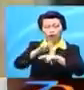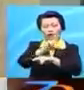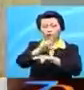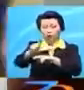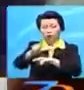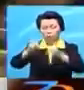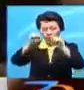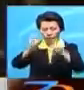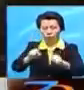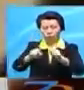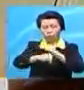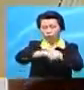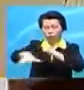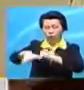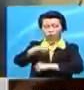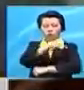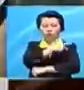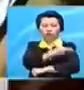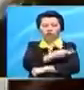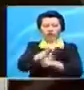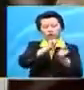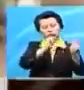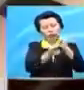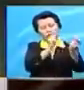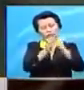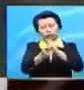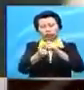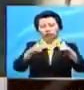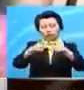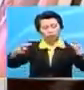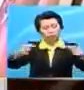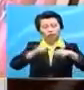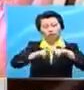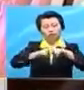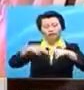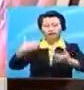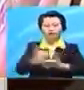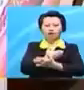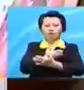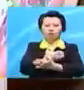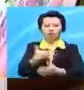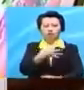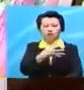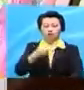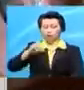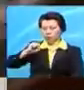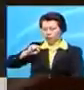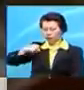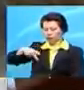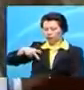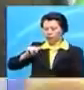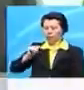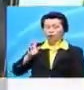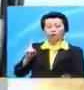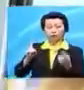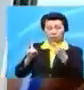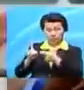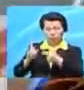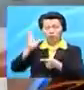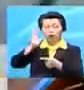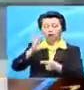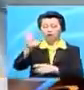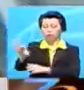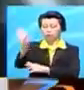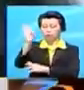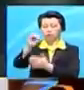meningkatkan keupayaan pencawang kuasa dan menukar tren-tren baharu. Sementara itu, Suruhanjaya Pengangkutan Awam Darat SPAD akan